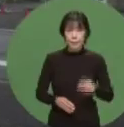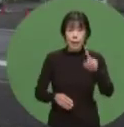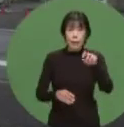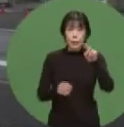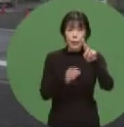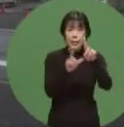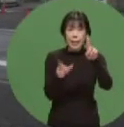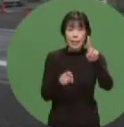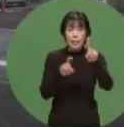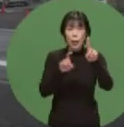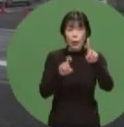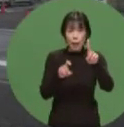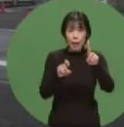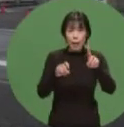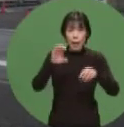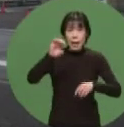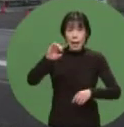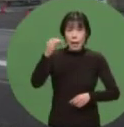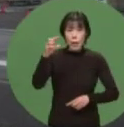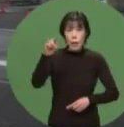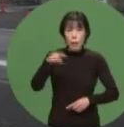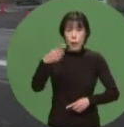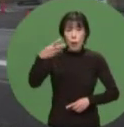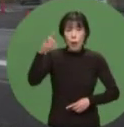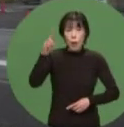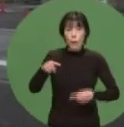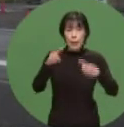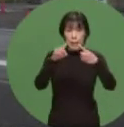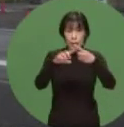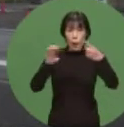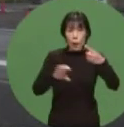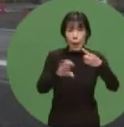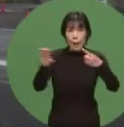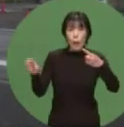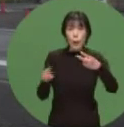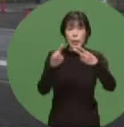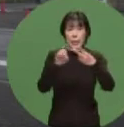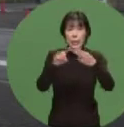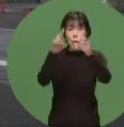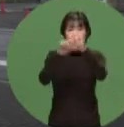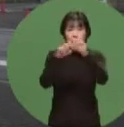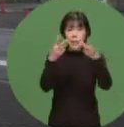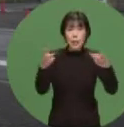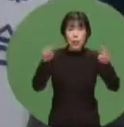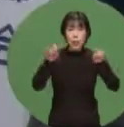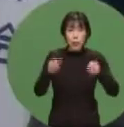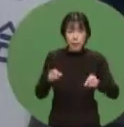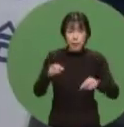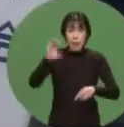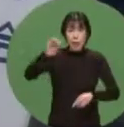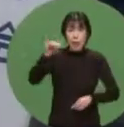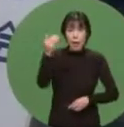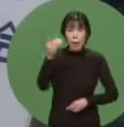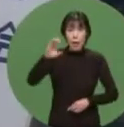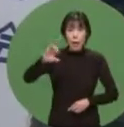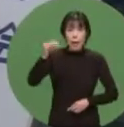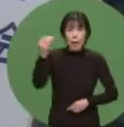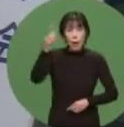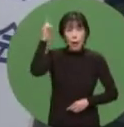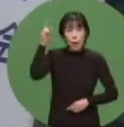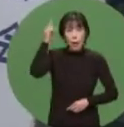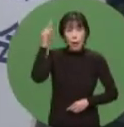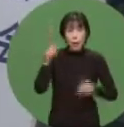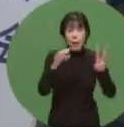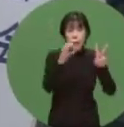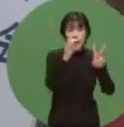11月10日エコノミーとエコロジーの両立を目指したイベント、エコエコ生駒2013が市